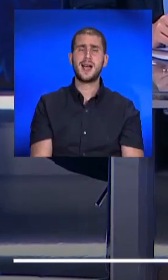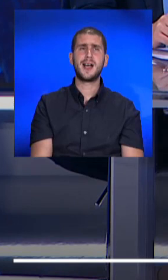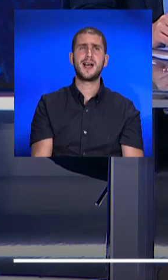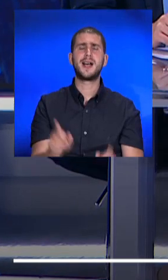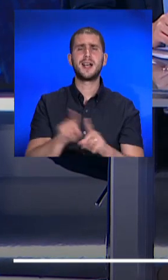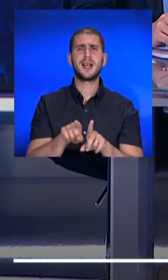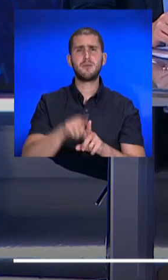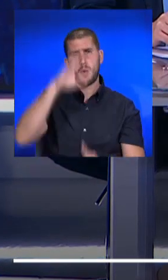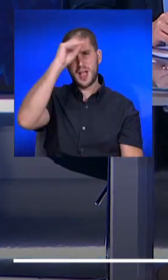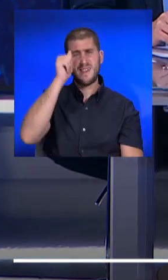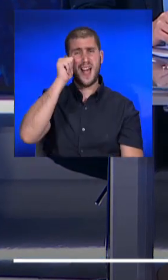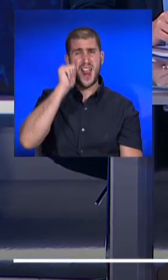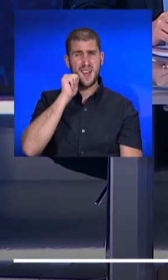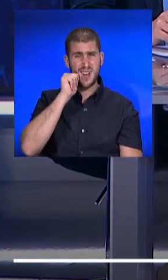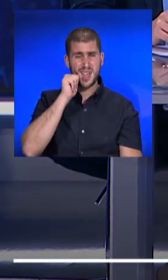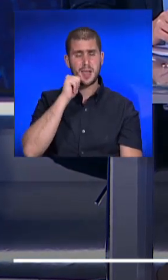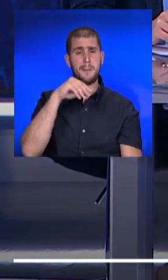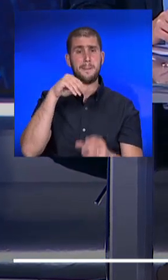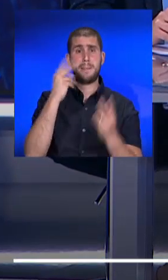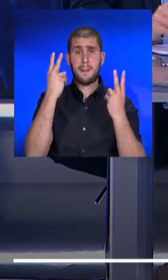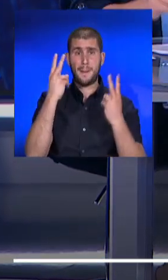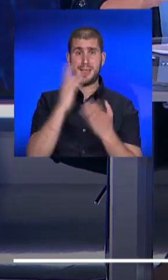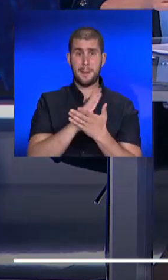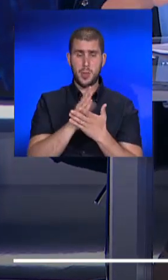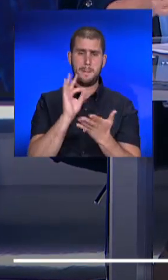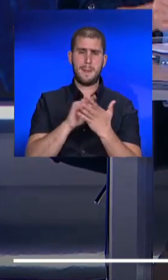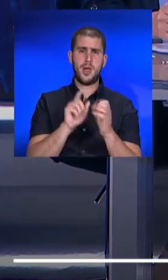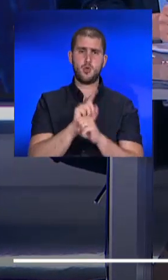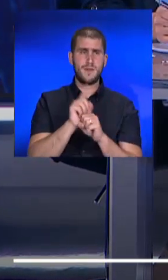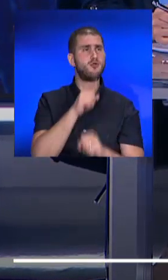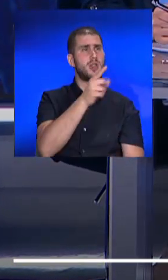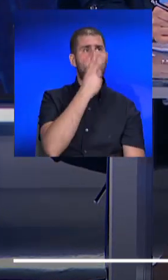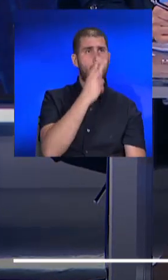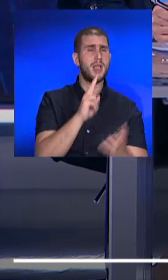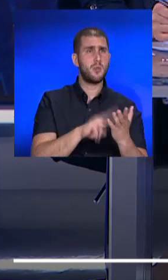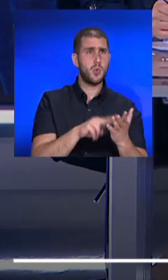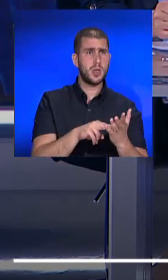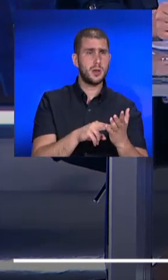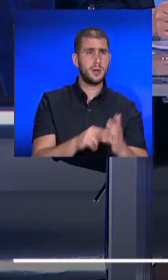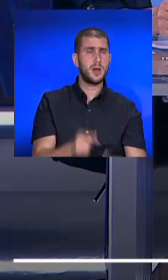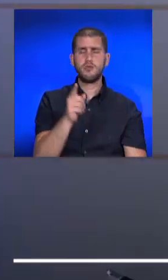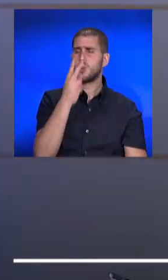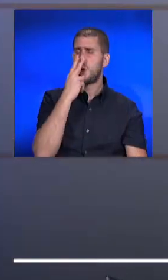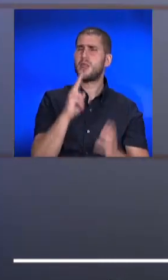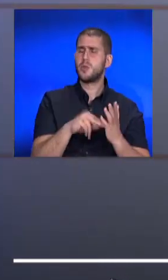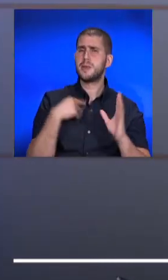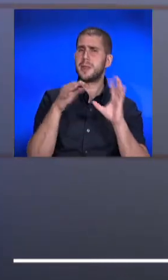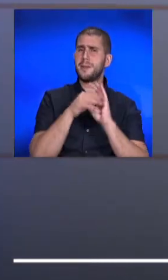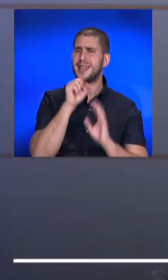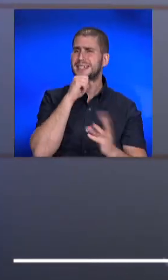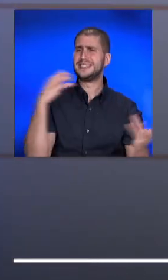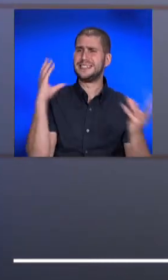לבן בין המעמד הבינוני של אותה תקופה. אז כשאת רואה את התמונות, אז כשאני מתחברת להיסטוריה